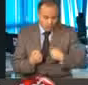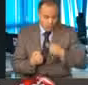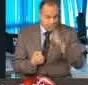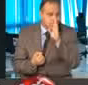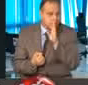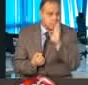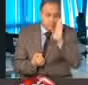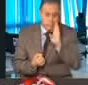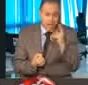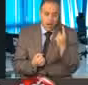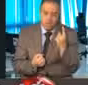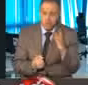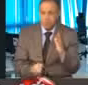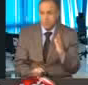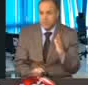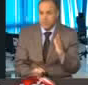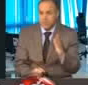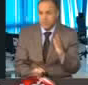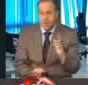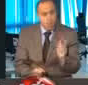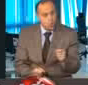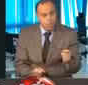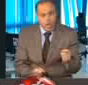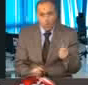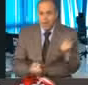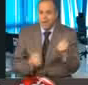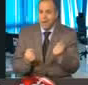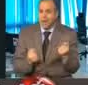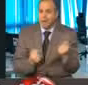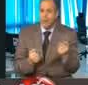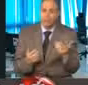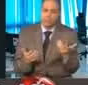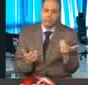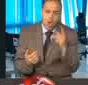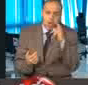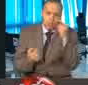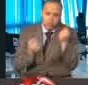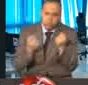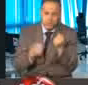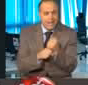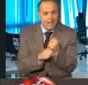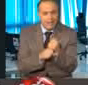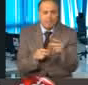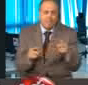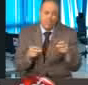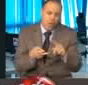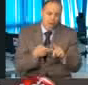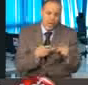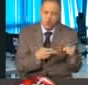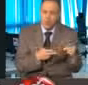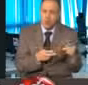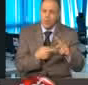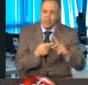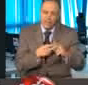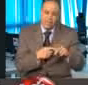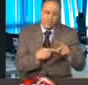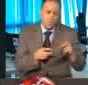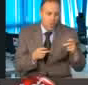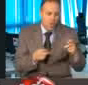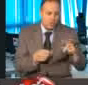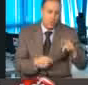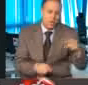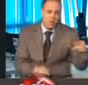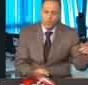كان عادي وإلا سائق معناها مهني، من تاكسيات، من لواجات،